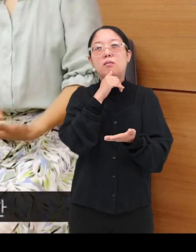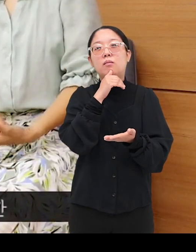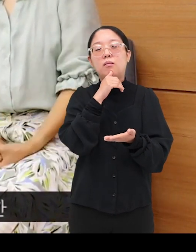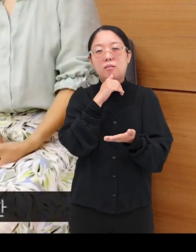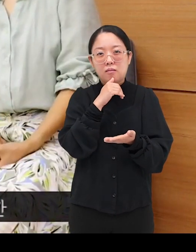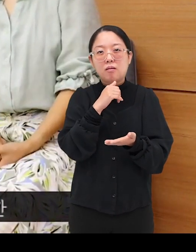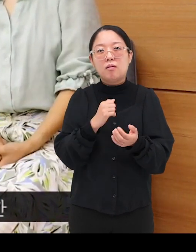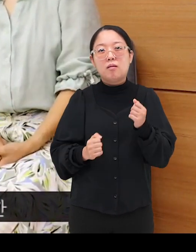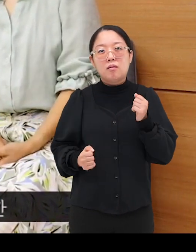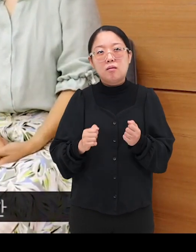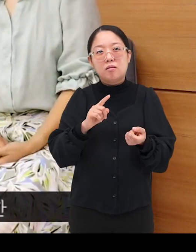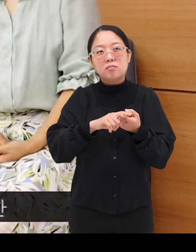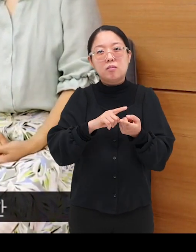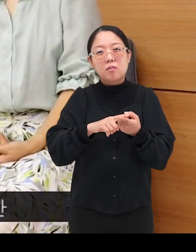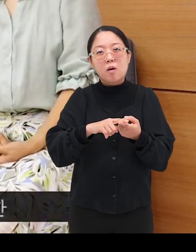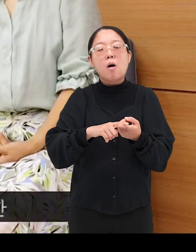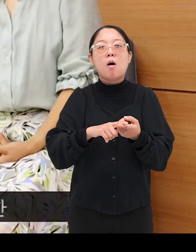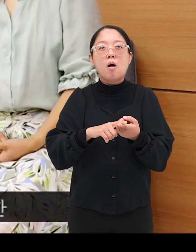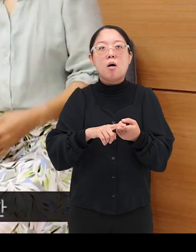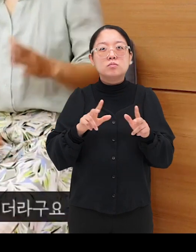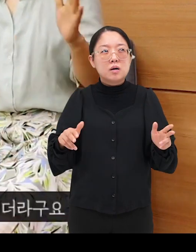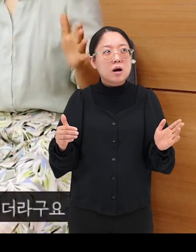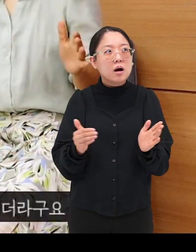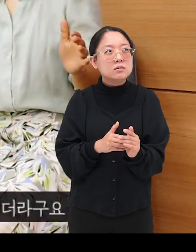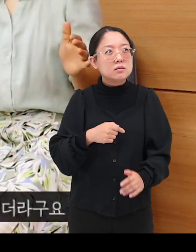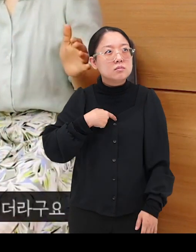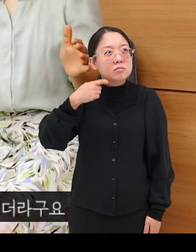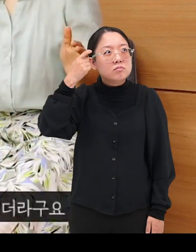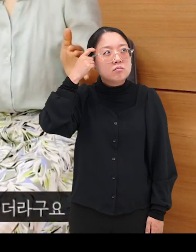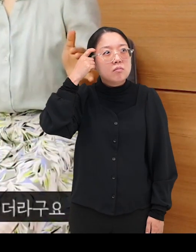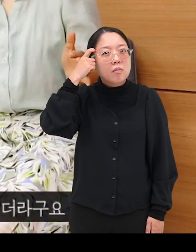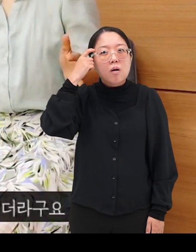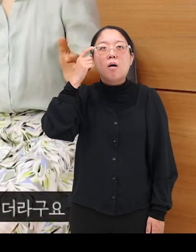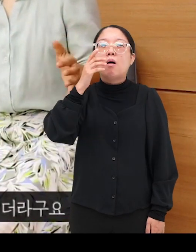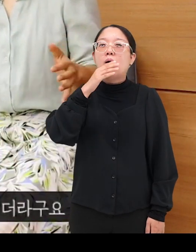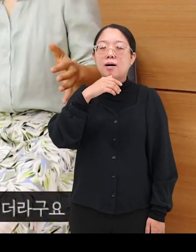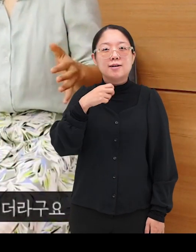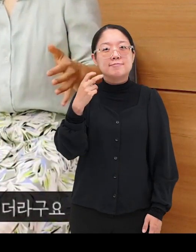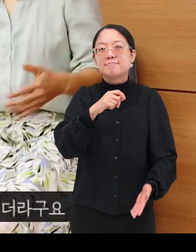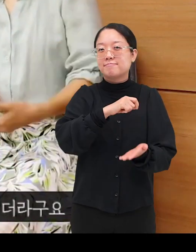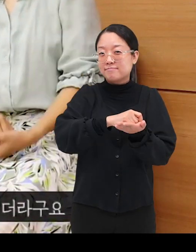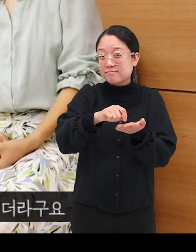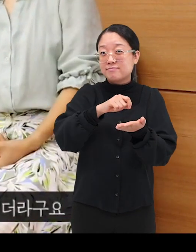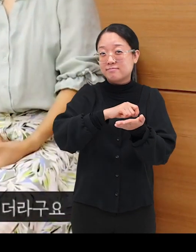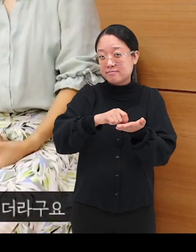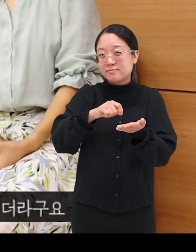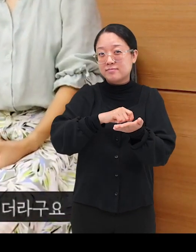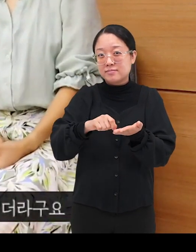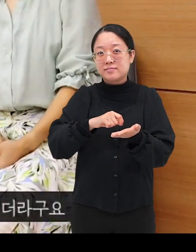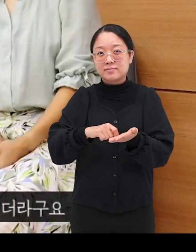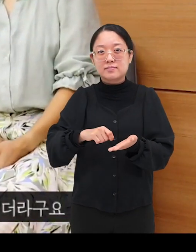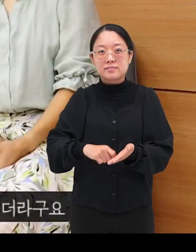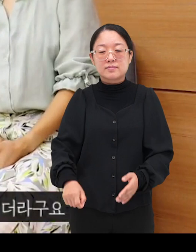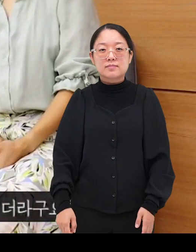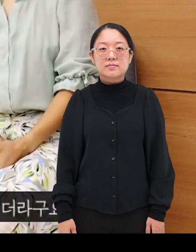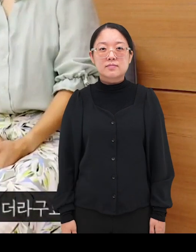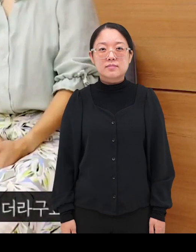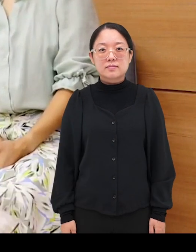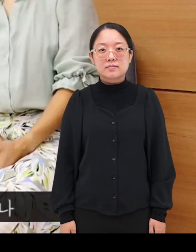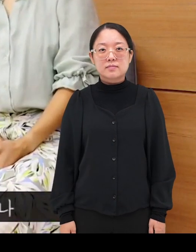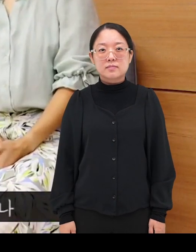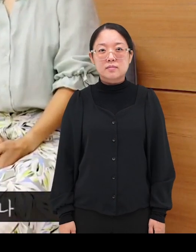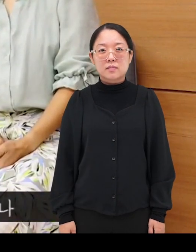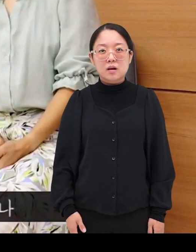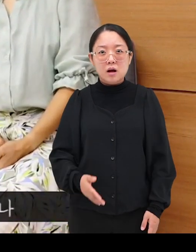쓰면서 달리기에 대한 이제 처음부터 지금까지의 나의 생각을 이제 정리하게